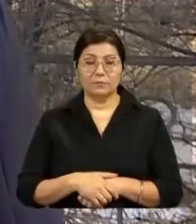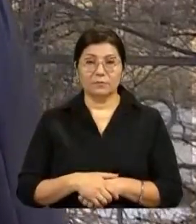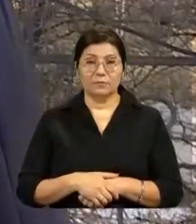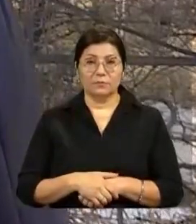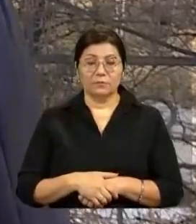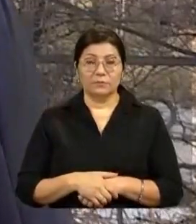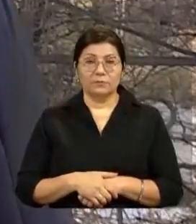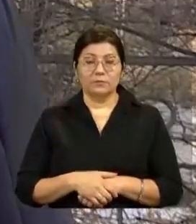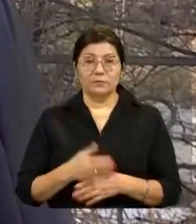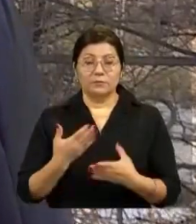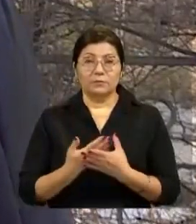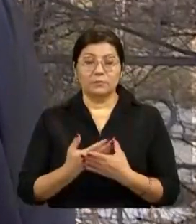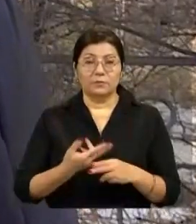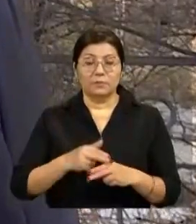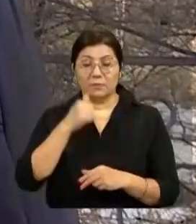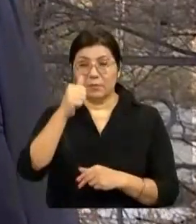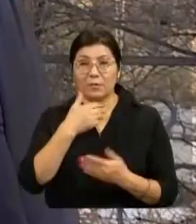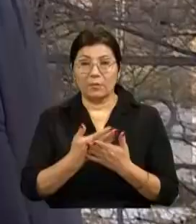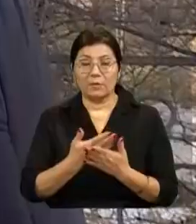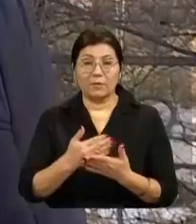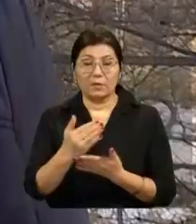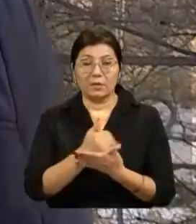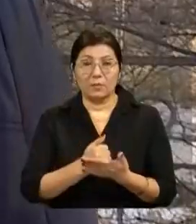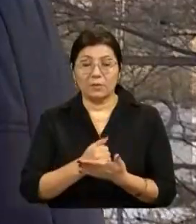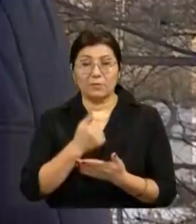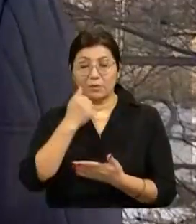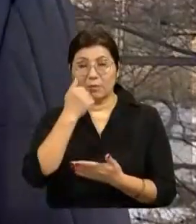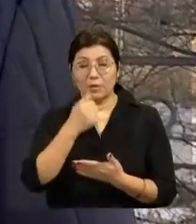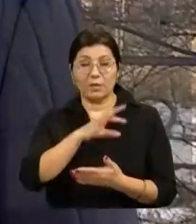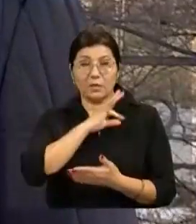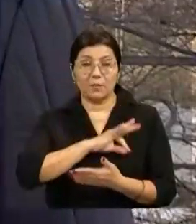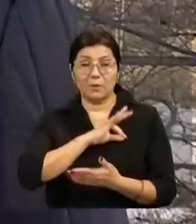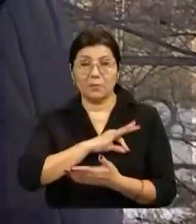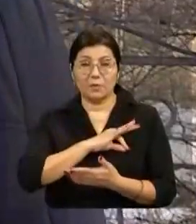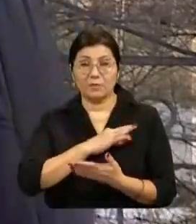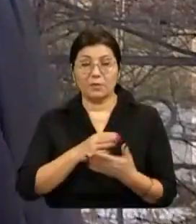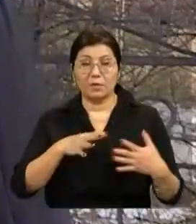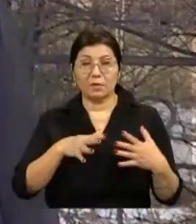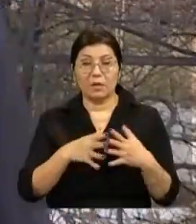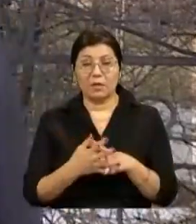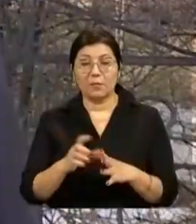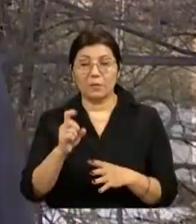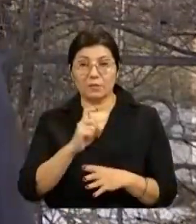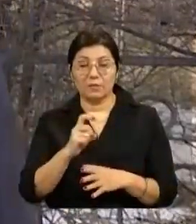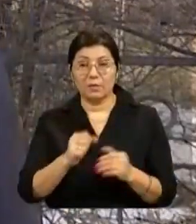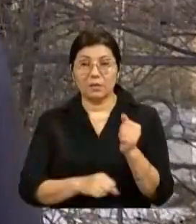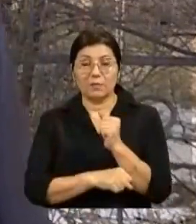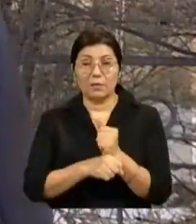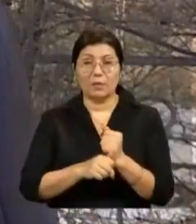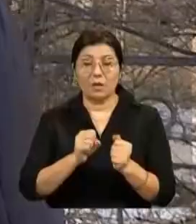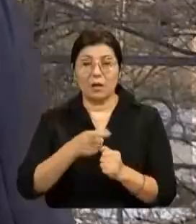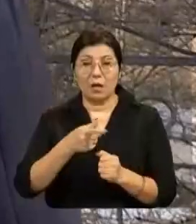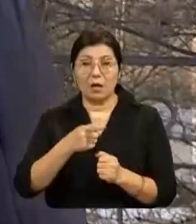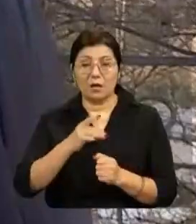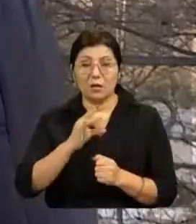тонн. Неплохую для этого года урожайность удалось получить благодаря применению фермерами агротехнологических методов, обновлению